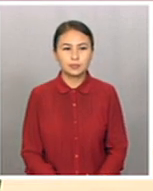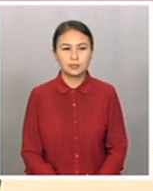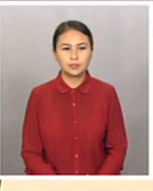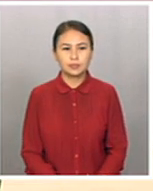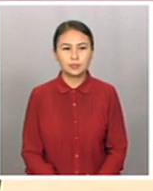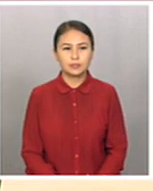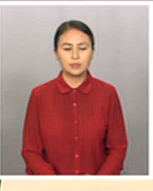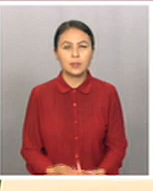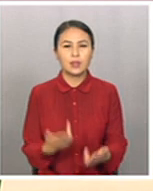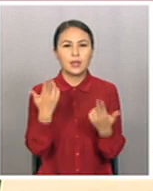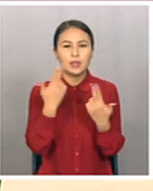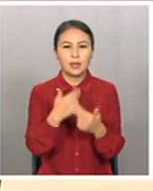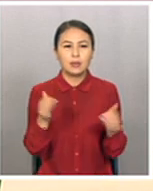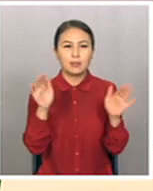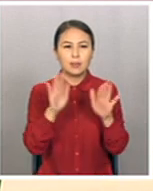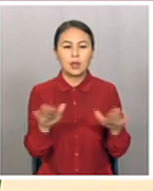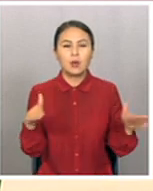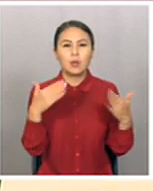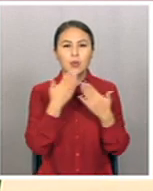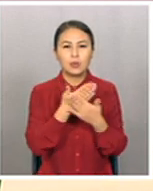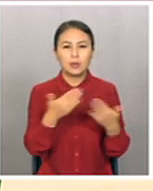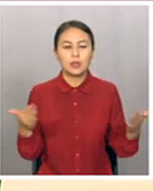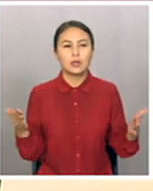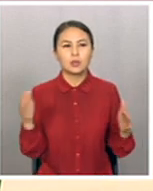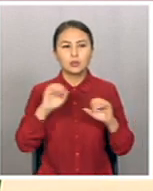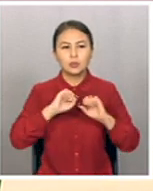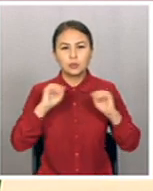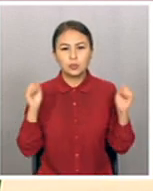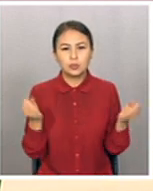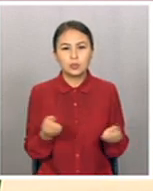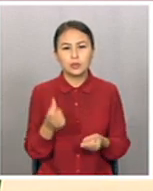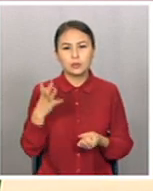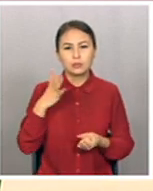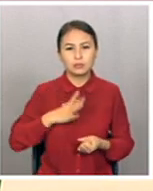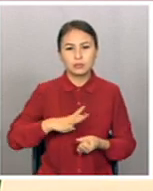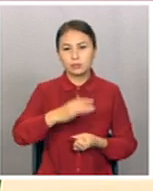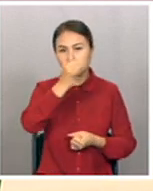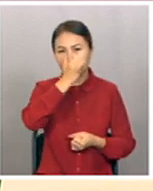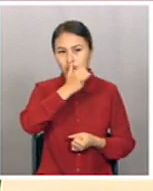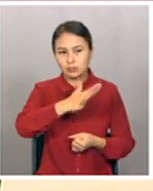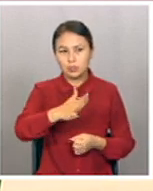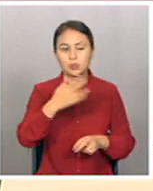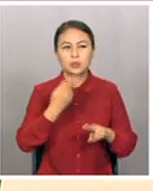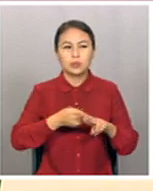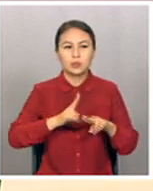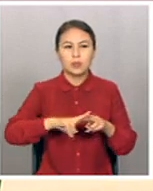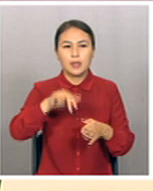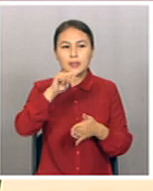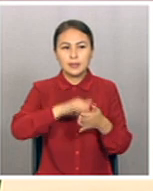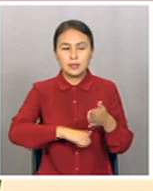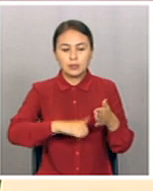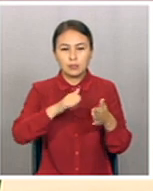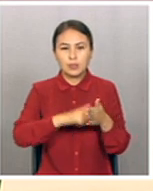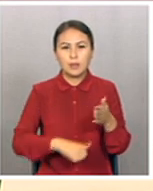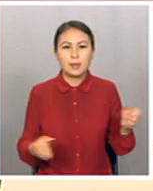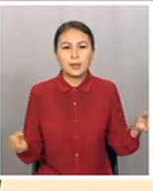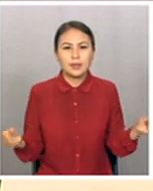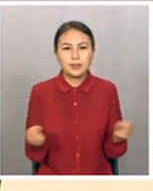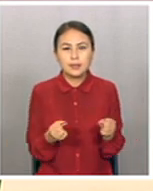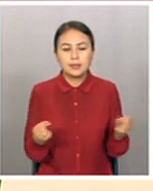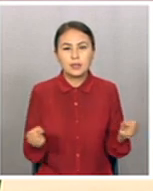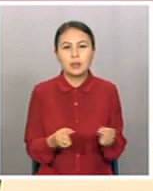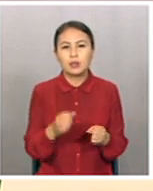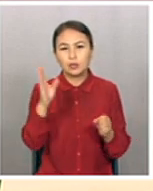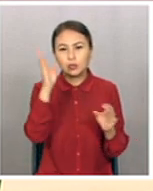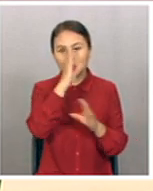Ия, балалар, олар суыққа төзімсіз. Себебі қыста күн суық